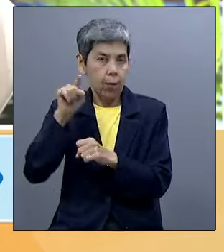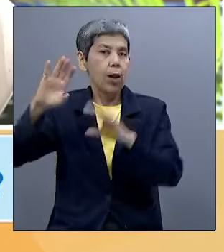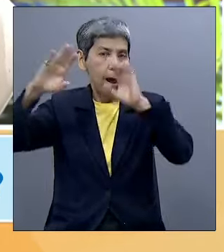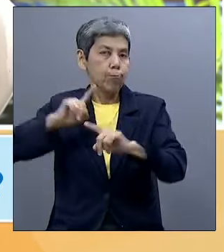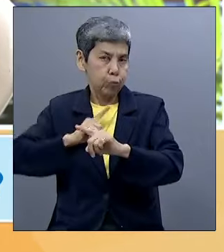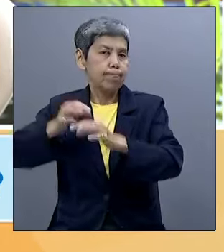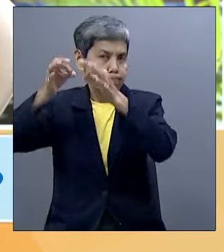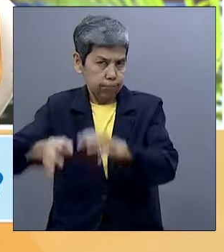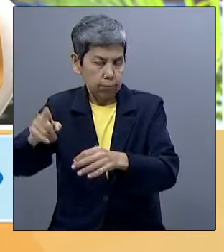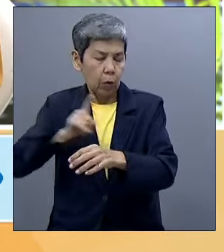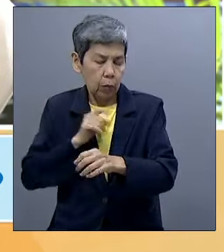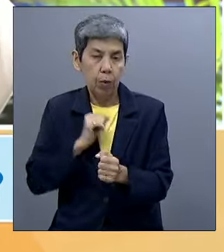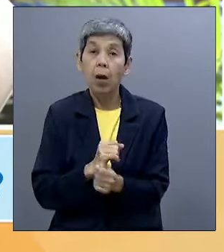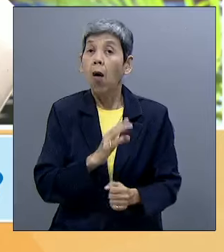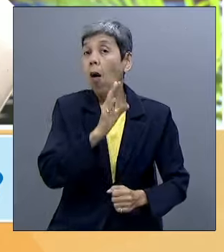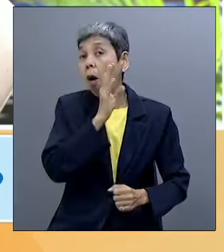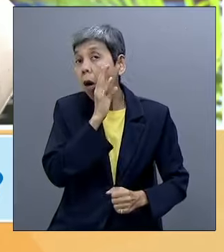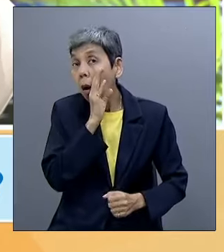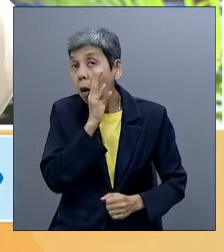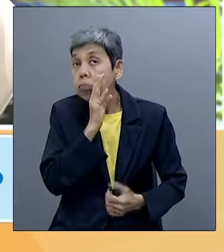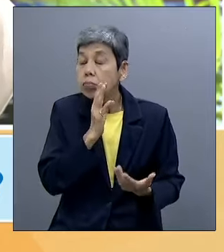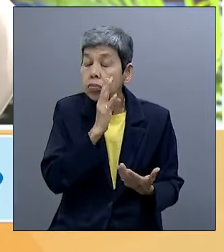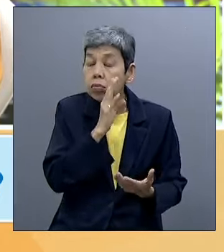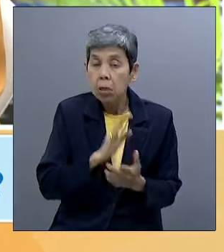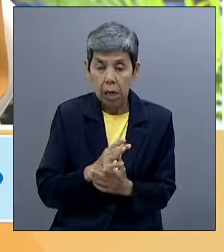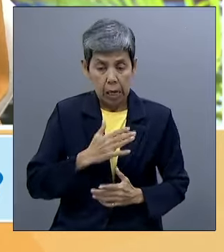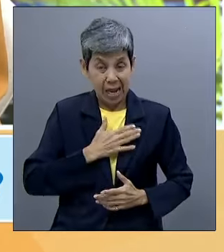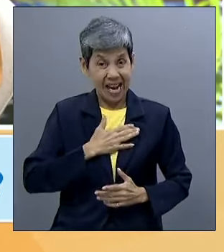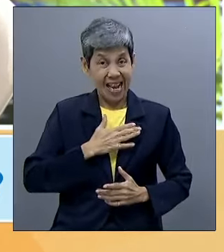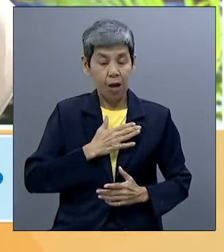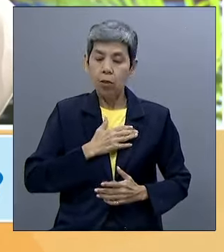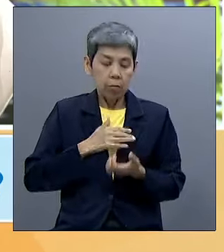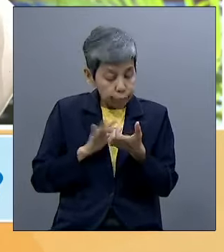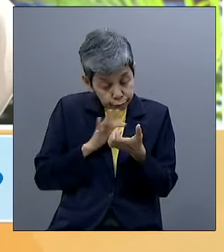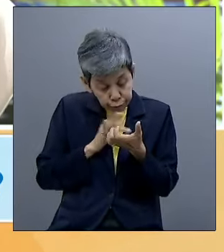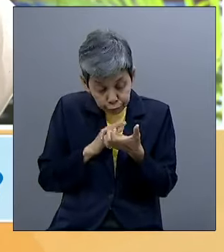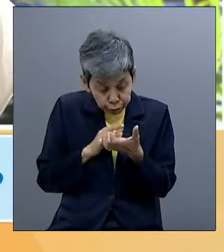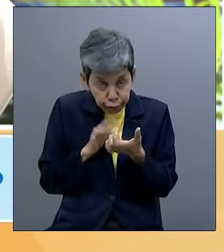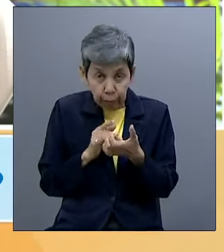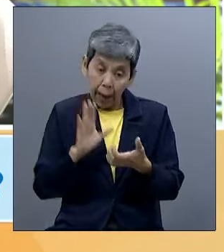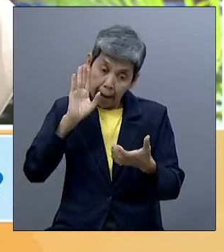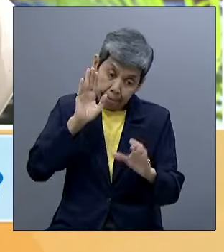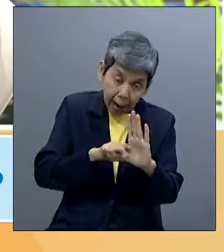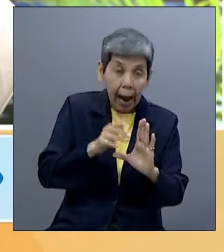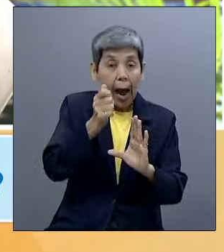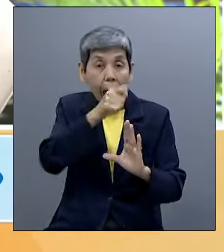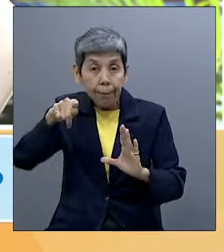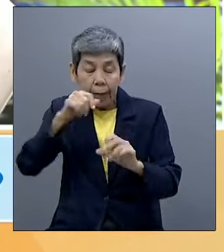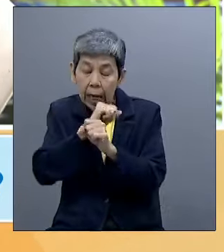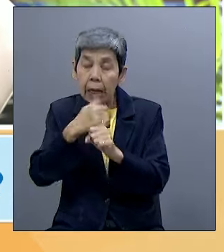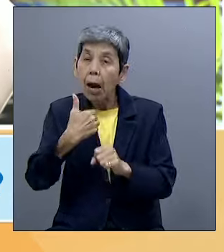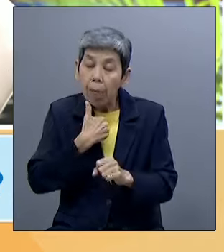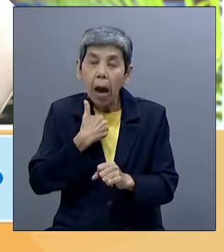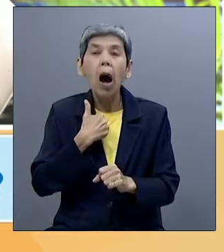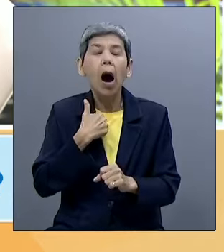าลแต่สิ่งสำคัญคือในเมื่อเราอ่ะนะคะคุณผู้ชมเป็นคนที่ผู้ใช้จริงเรามีสิทธิ์ที่จะรู้ถึงตรงนี้แล้วมีสิทธิ์ที่สะท้